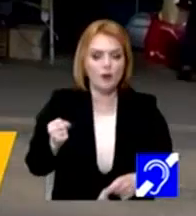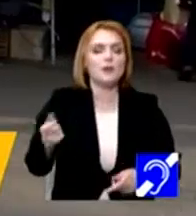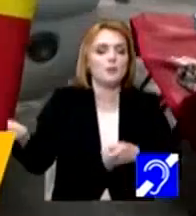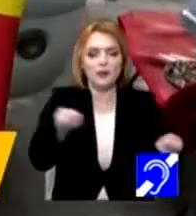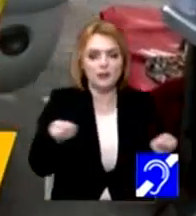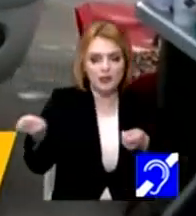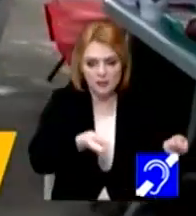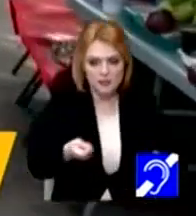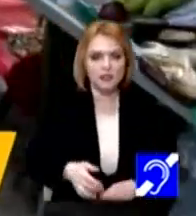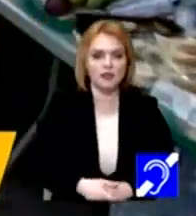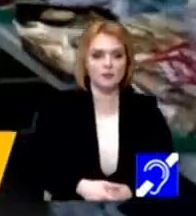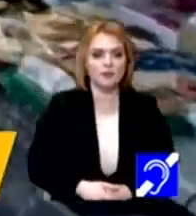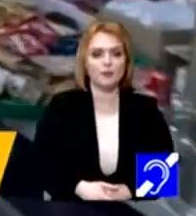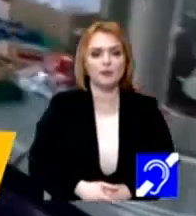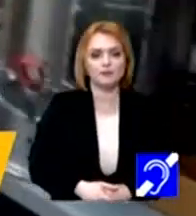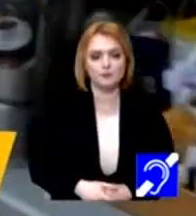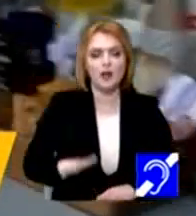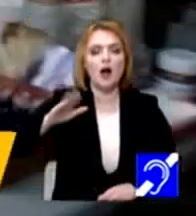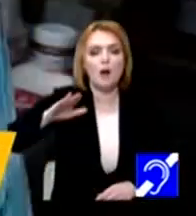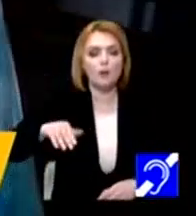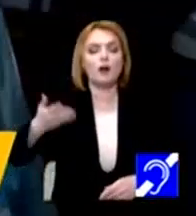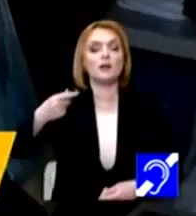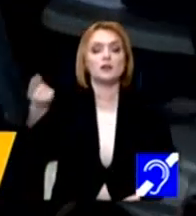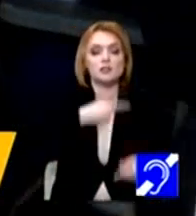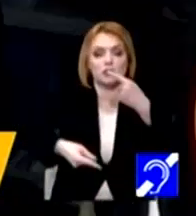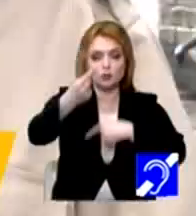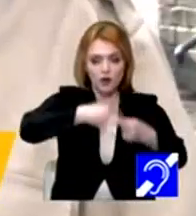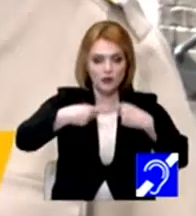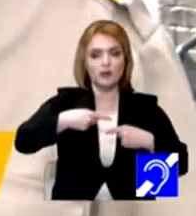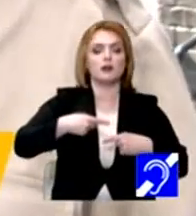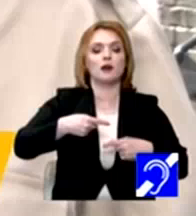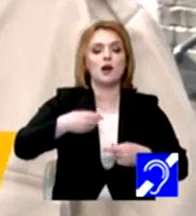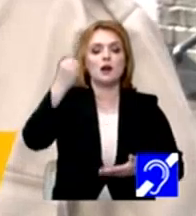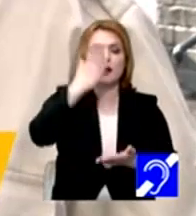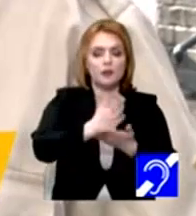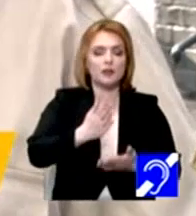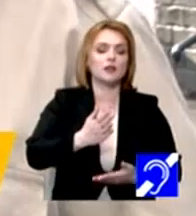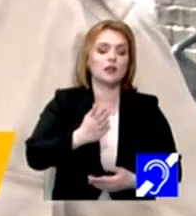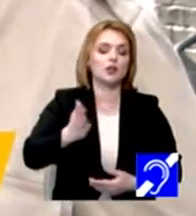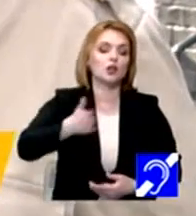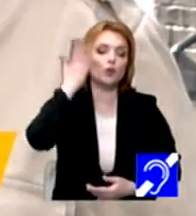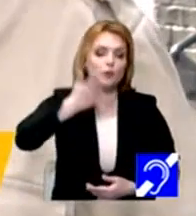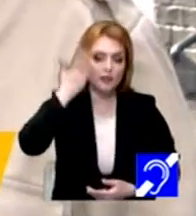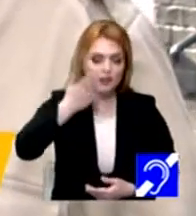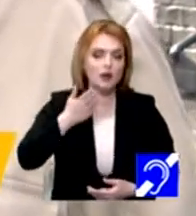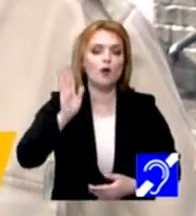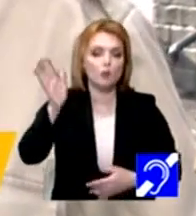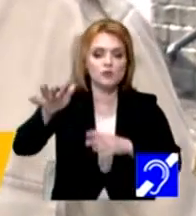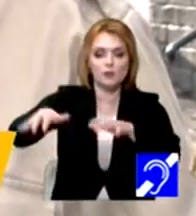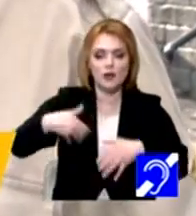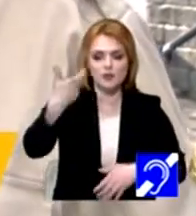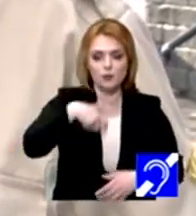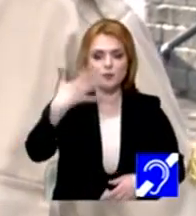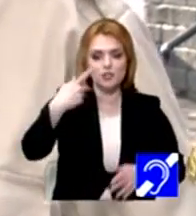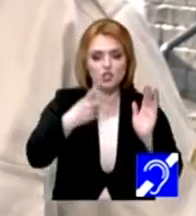să transporte gratuit spre București 56 de refugiați. Printr-un efort colectiv făcut de copiii pe care avem noi în